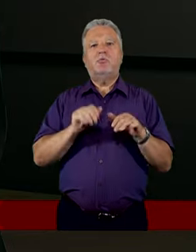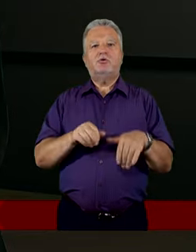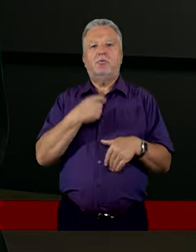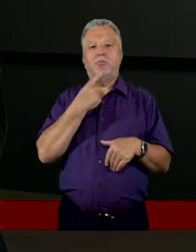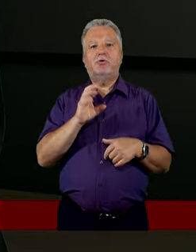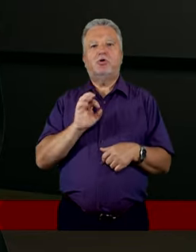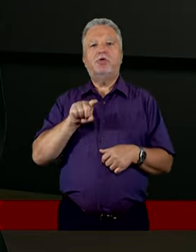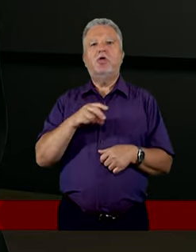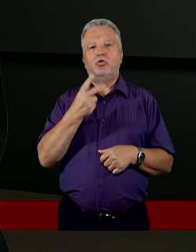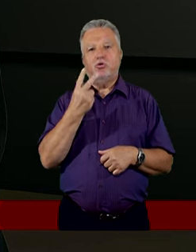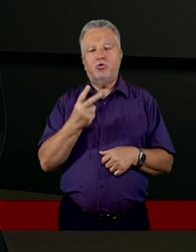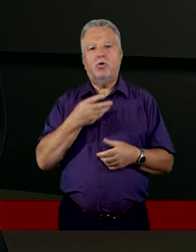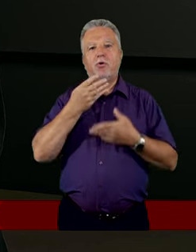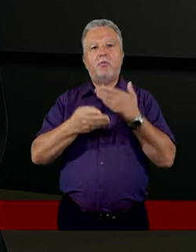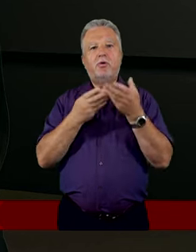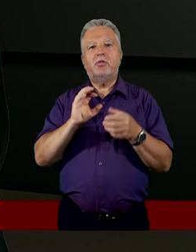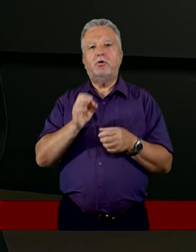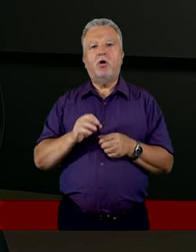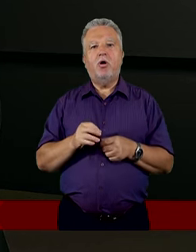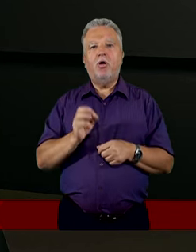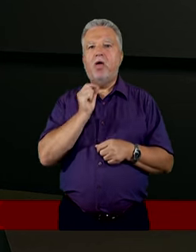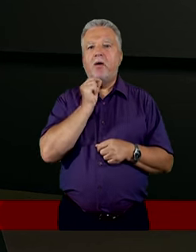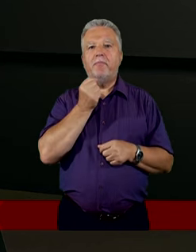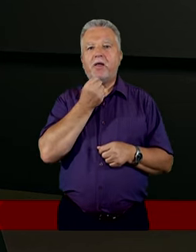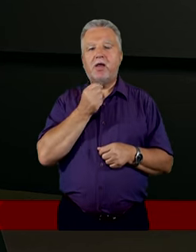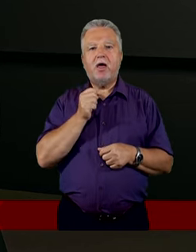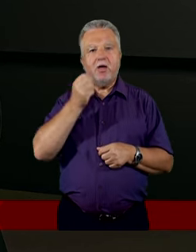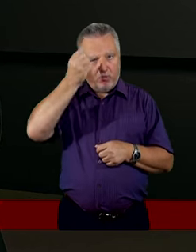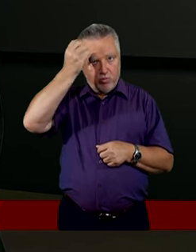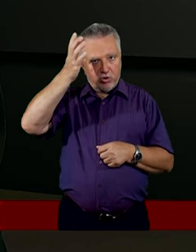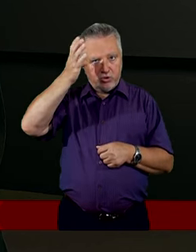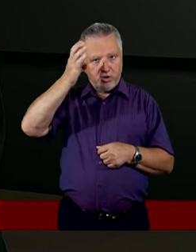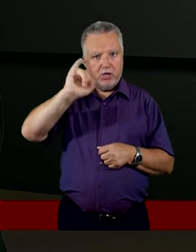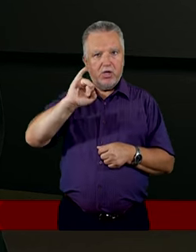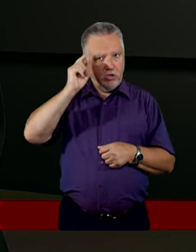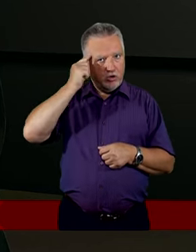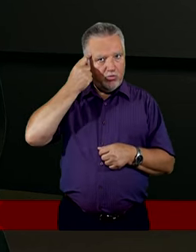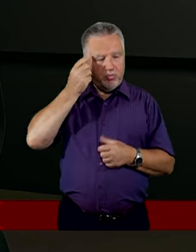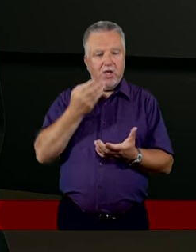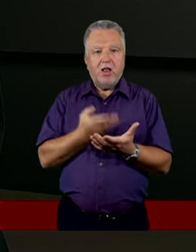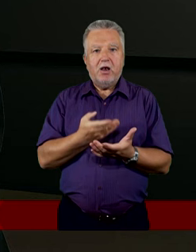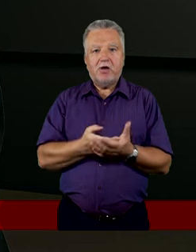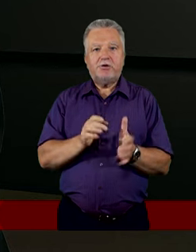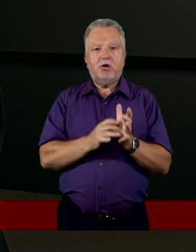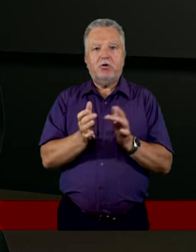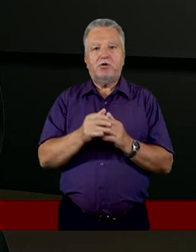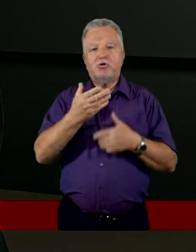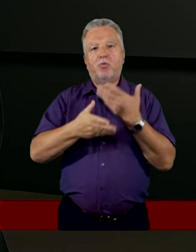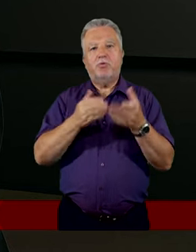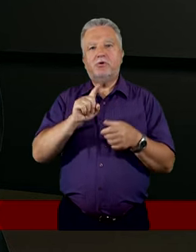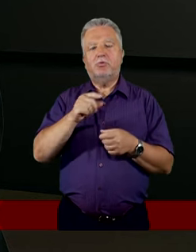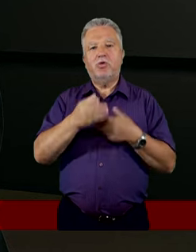byśmy powiedzieli o tej przypowieści o pannach mądrych i głupich? Dlaczego Jezus podał